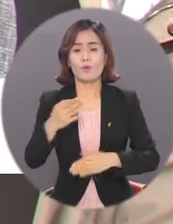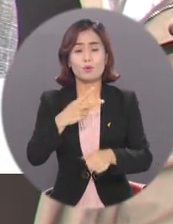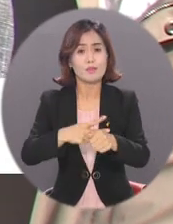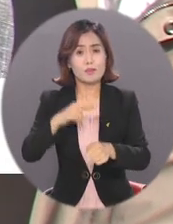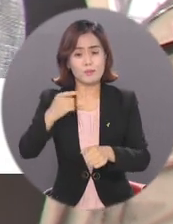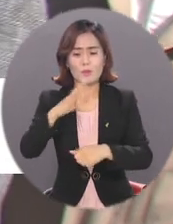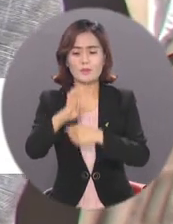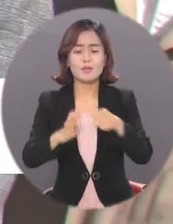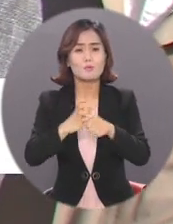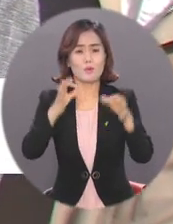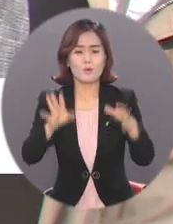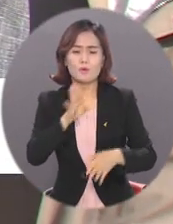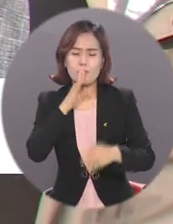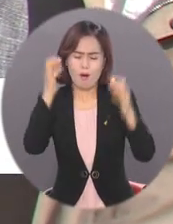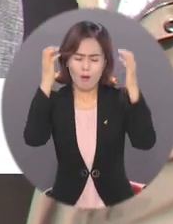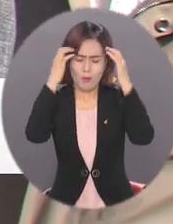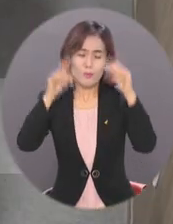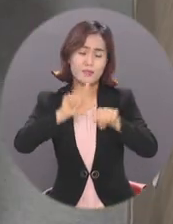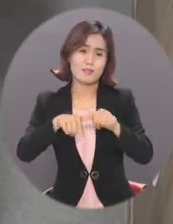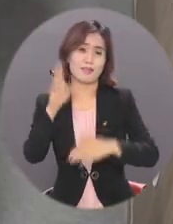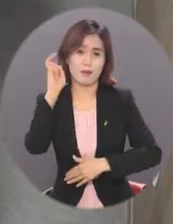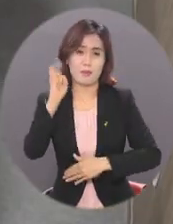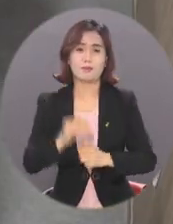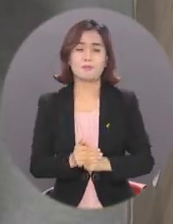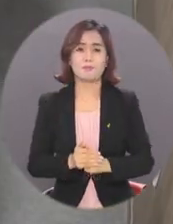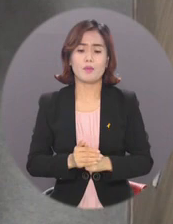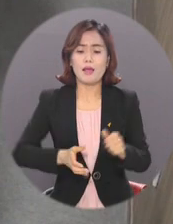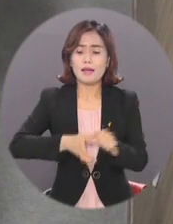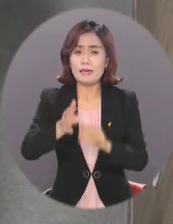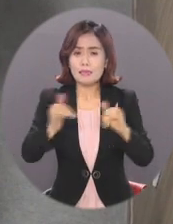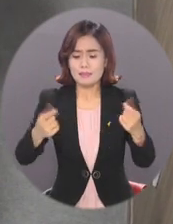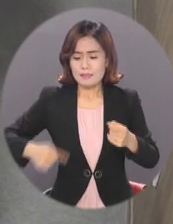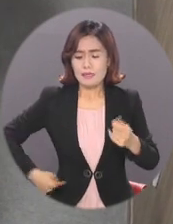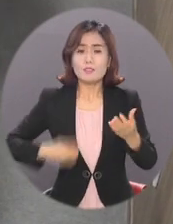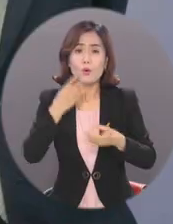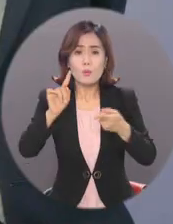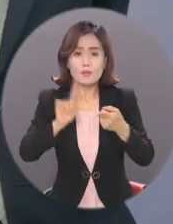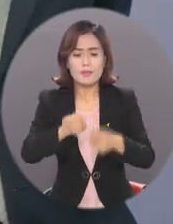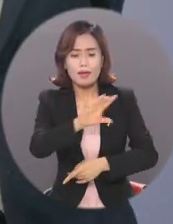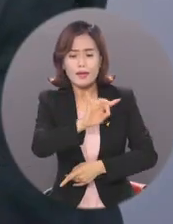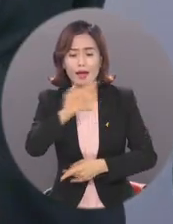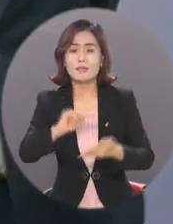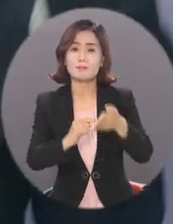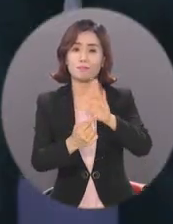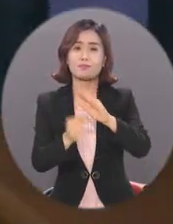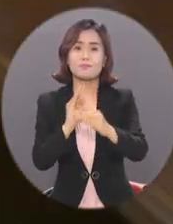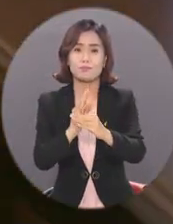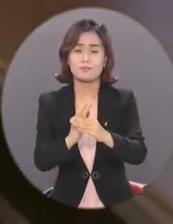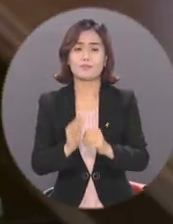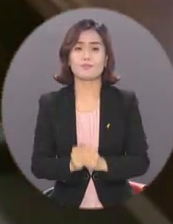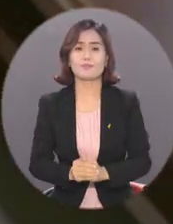선생님도 40년간 얼마나 트라우마를 시달렸겠습니까? 가해자들의 이 같은 양심 고백은 드문드문 계속 이어지고